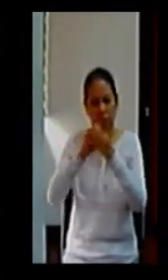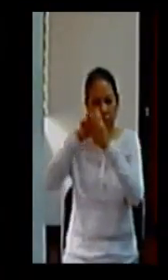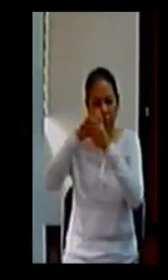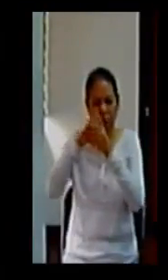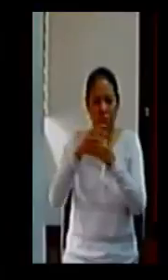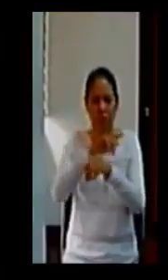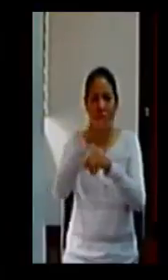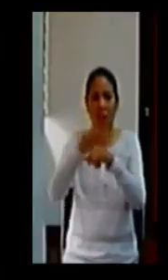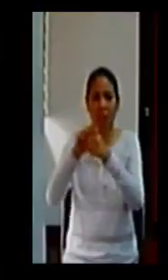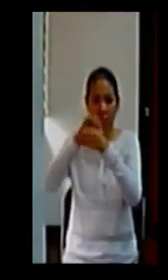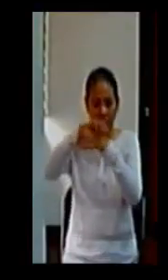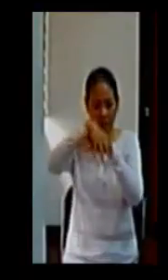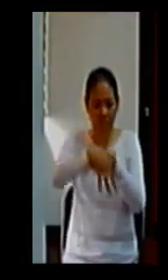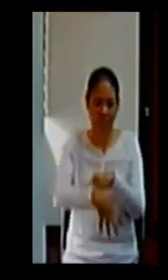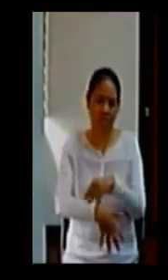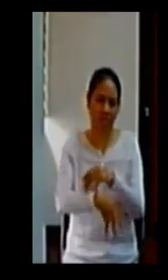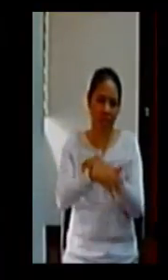amin.